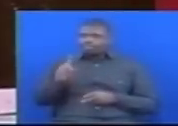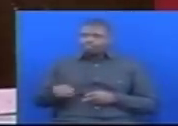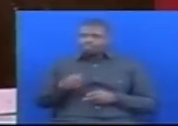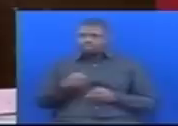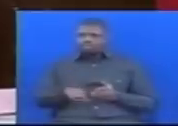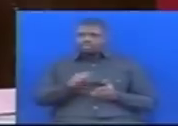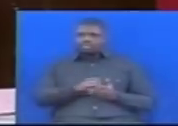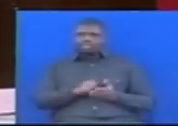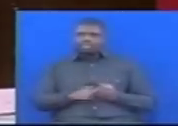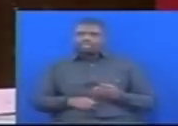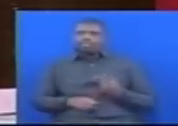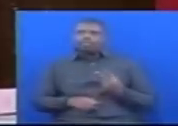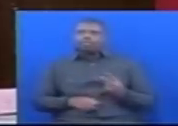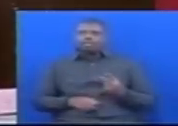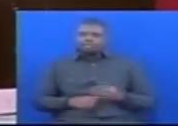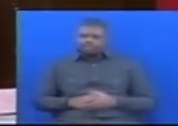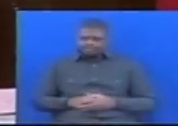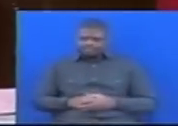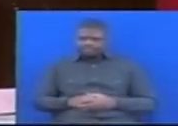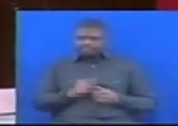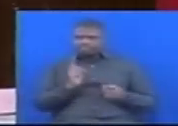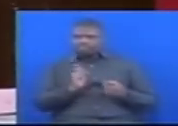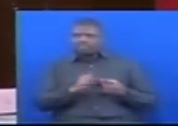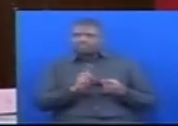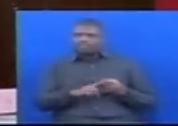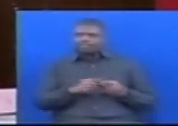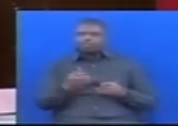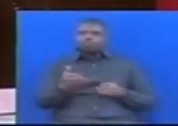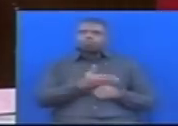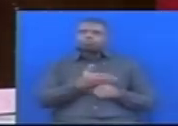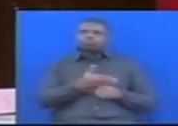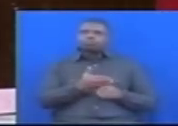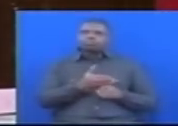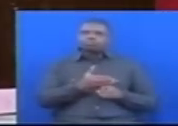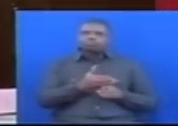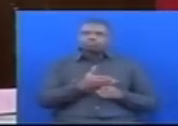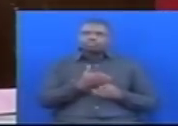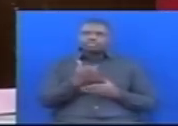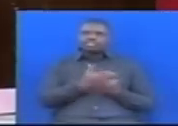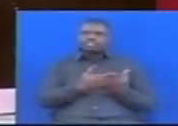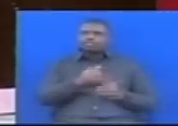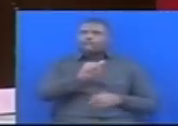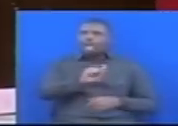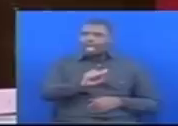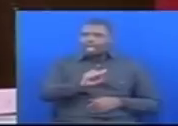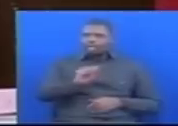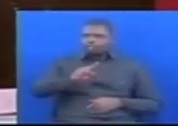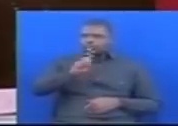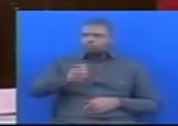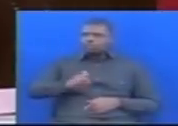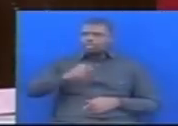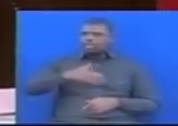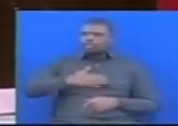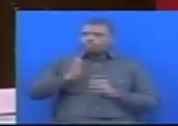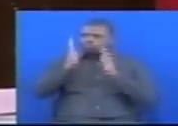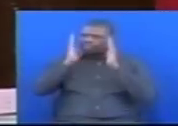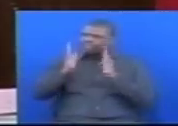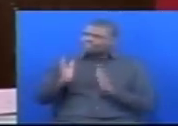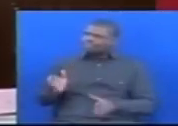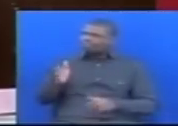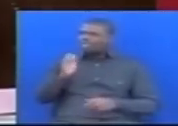mawili. Swali la kwanza kuhusiana na kipengele A cha swali langu. Mheshimiwa